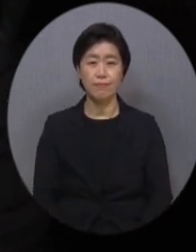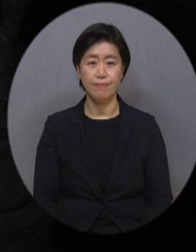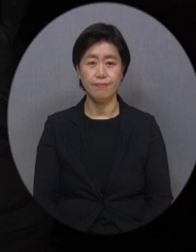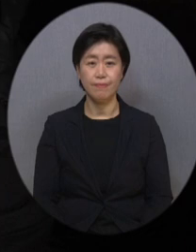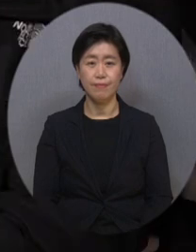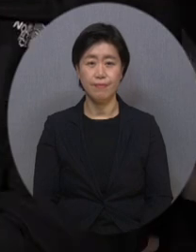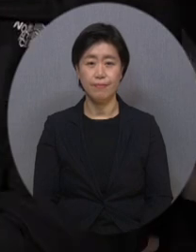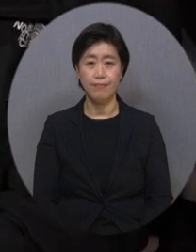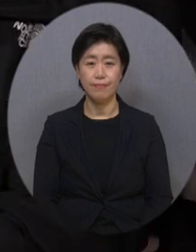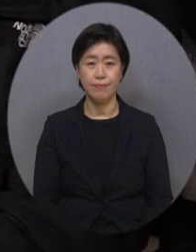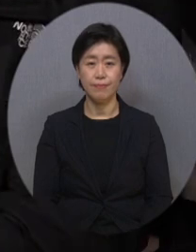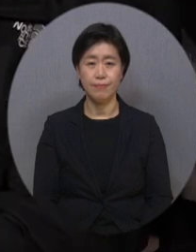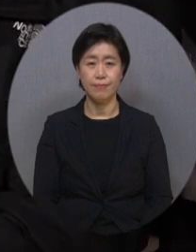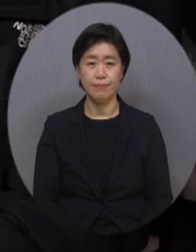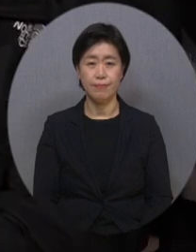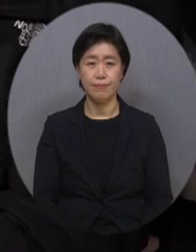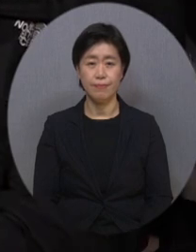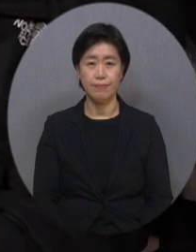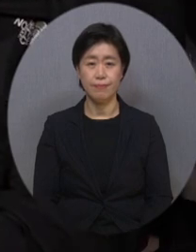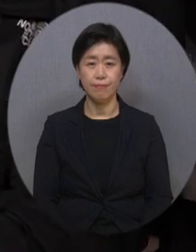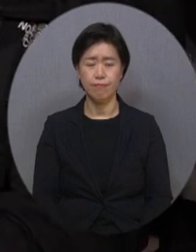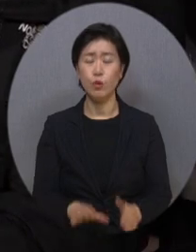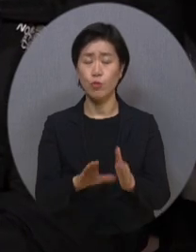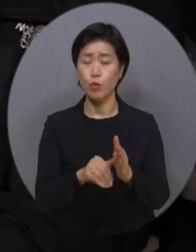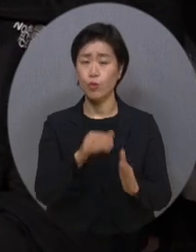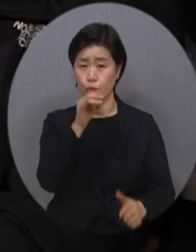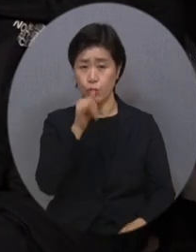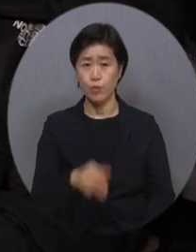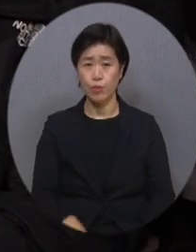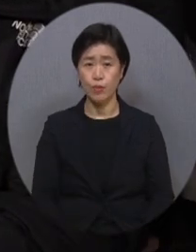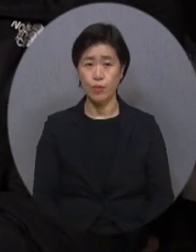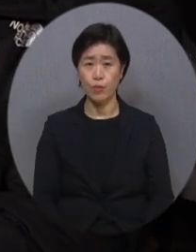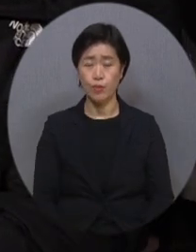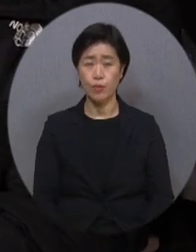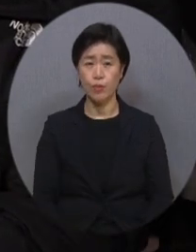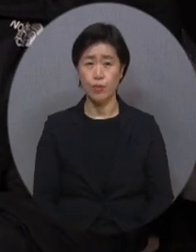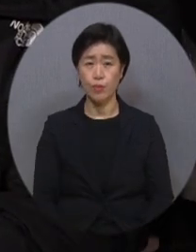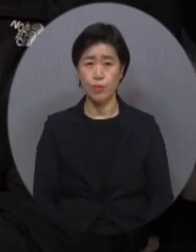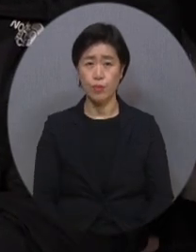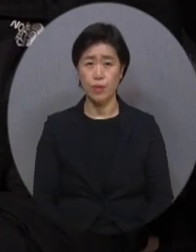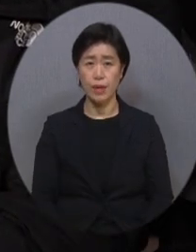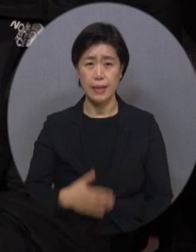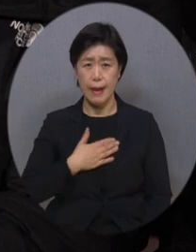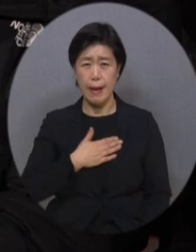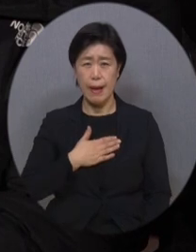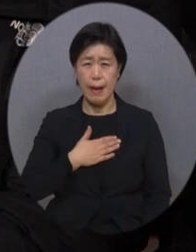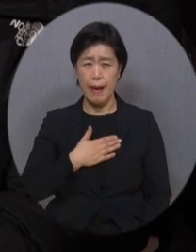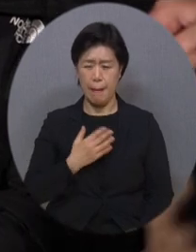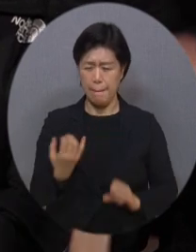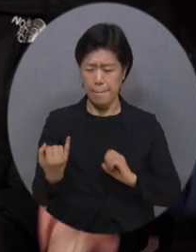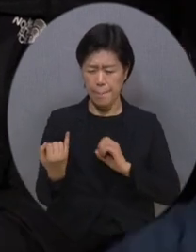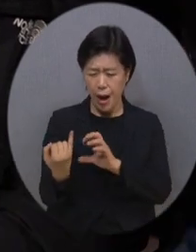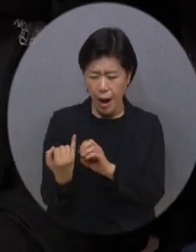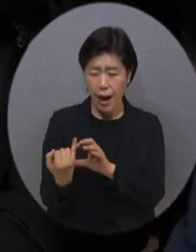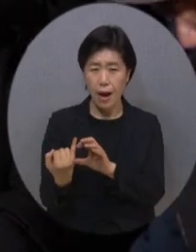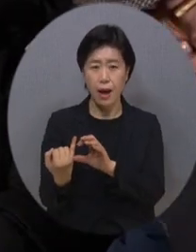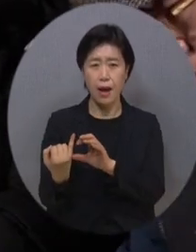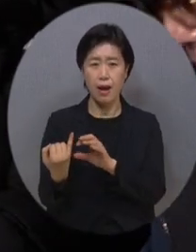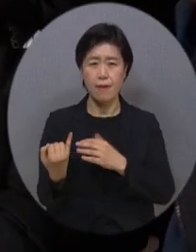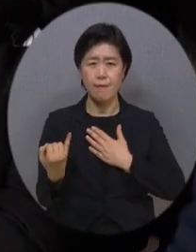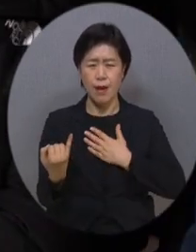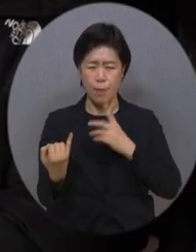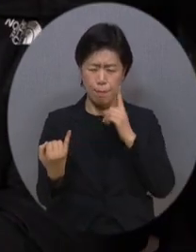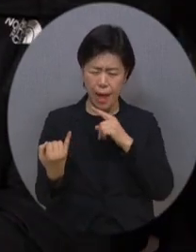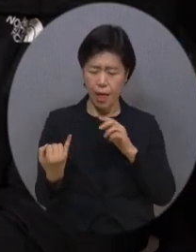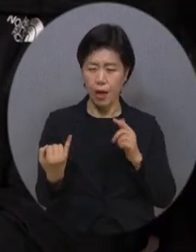네. 그래서 또 그게 그럴 때 있는데 그러면은 그때 받아주나? 그치. 받아주는 게 고마워. 아, 그거 안 받아? 나오면